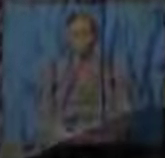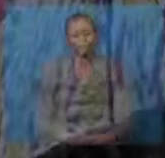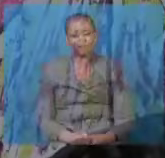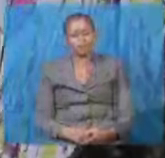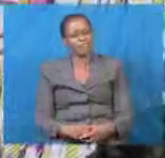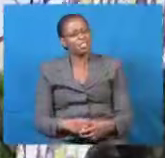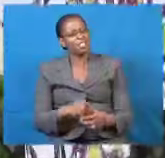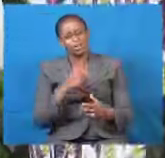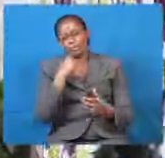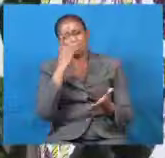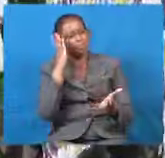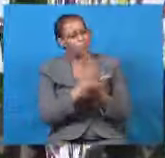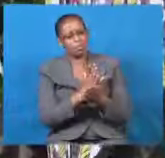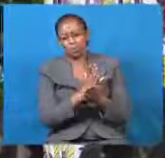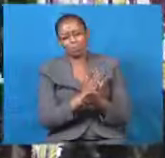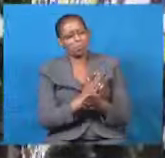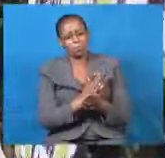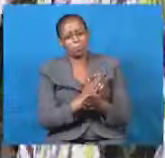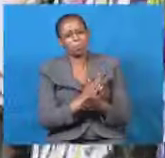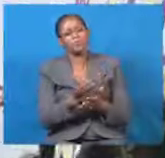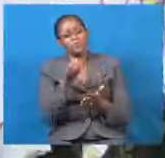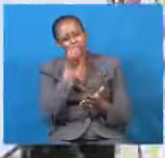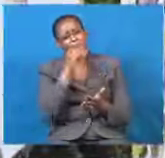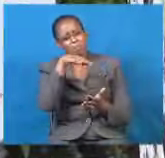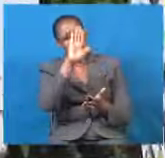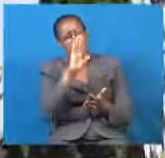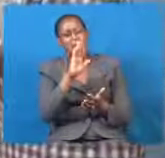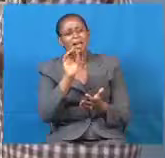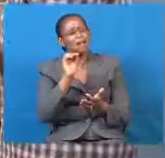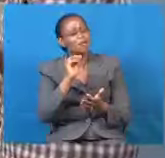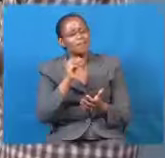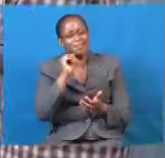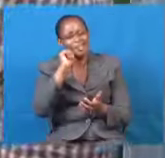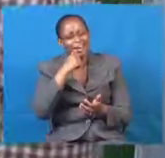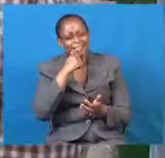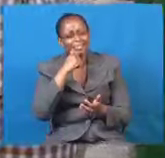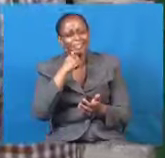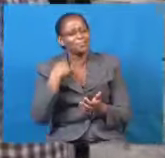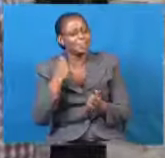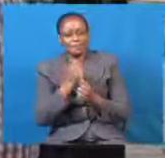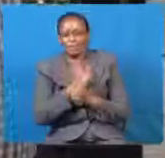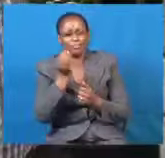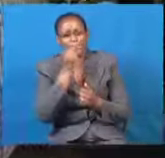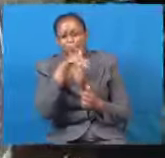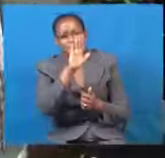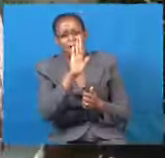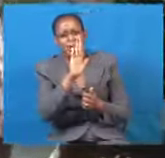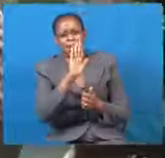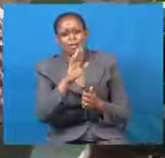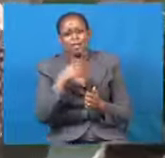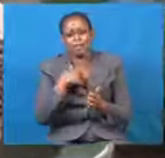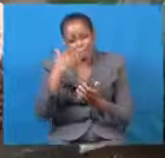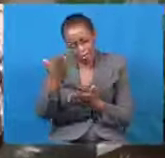katiba Ah kusema kweli chako chako ah kilik kuwa kitamu sana nimek penda sana sana sana